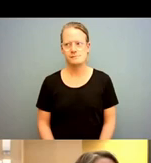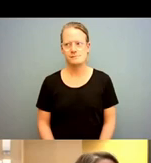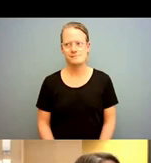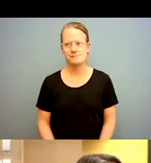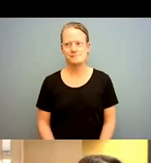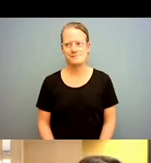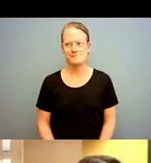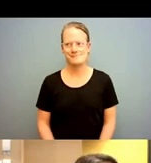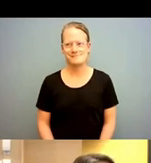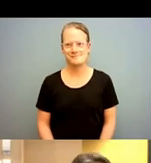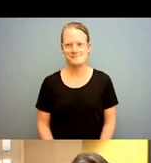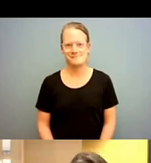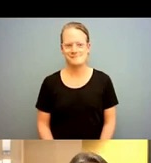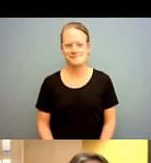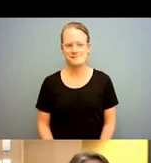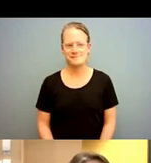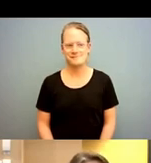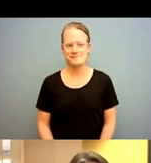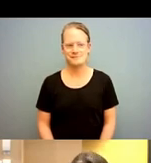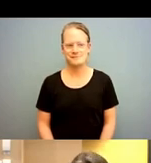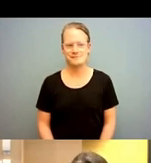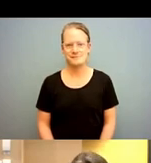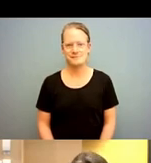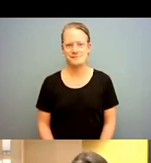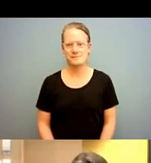musla tilli tääl manna piikan läht.